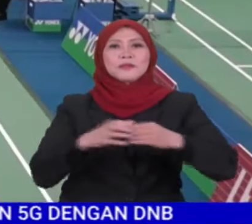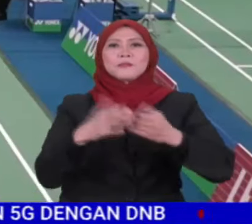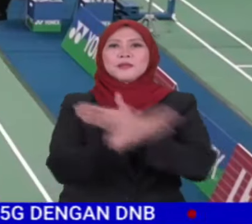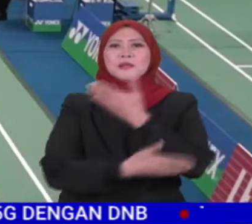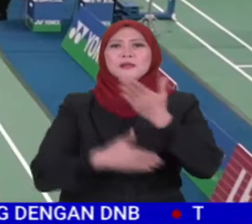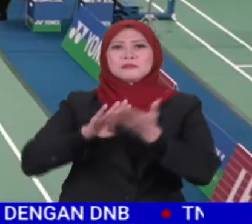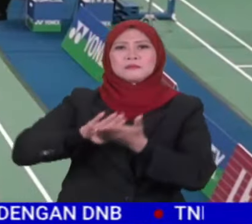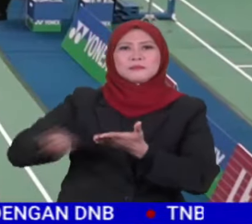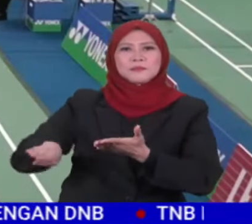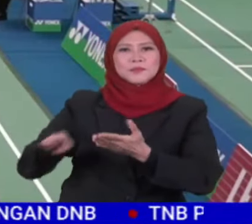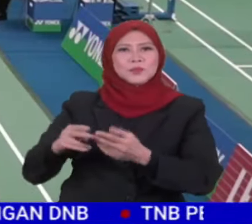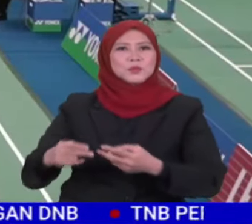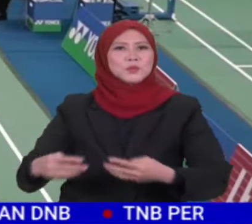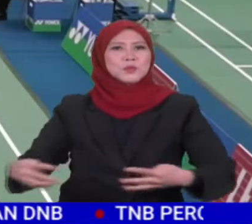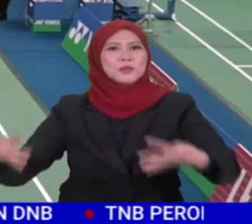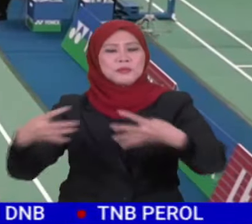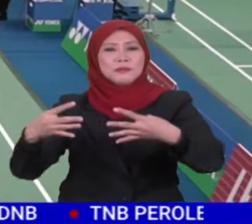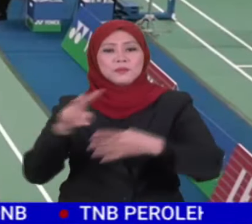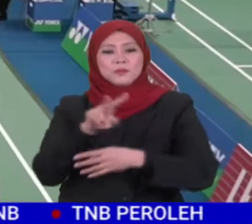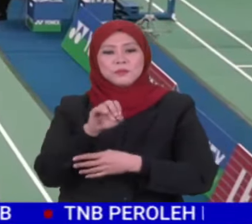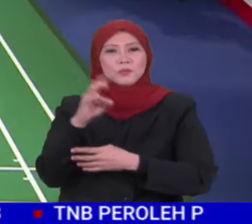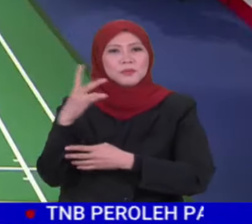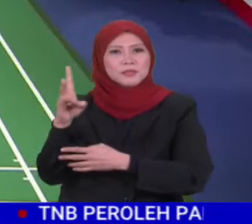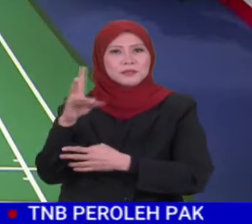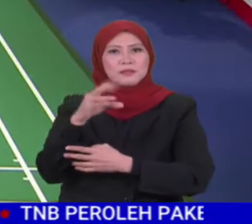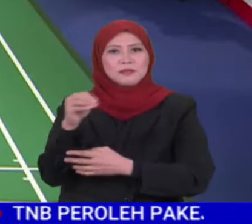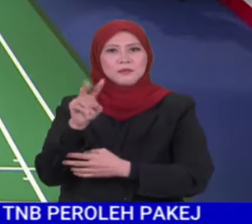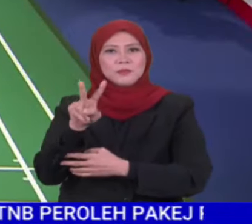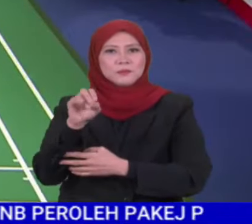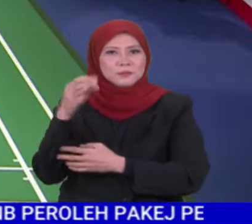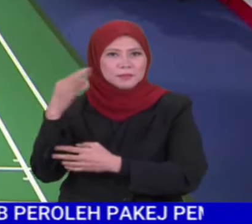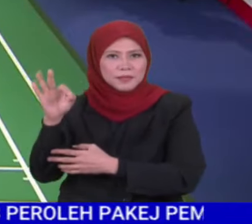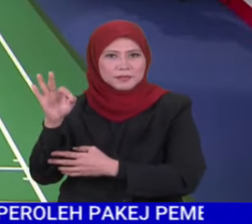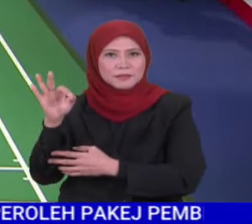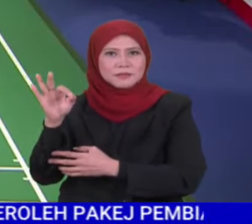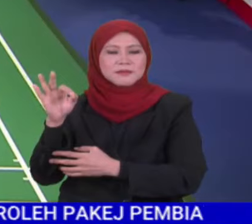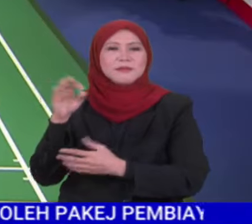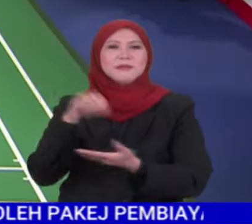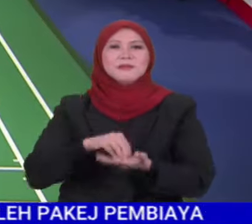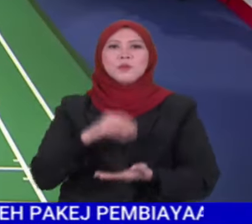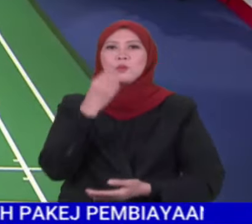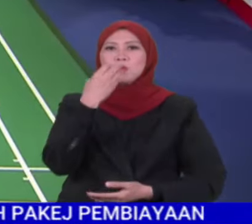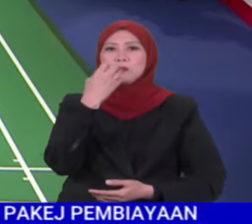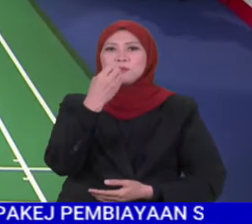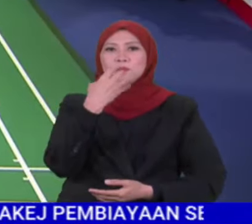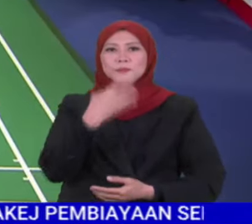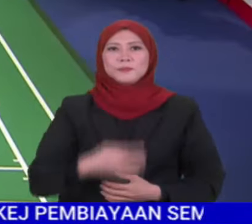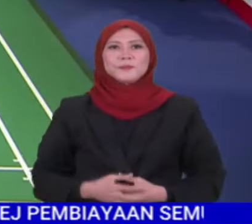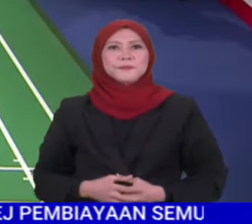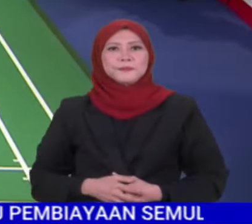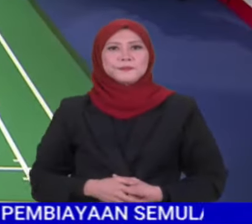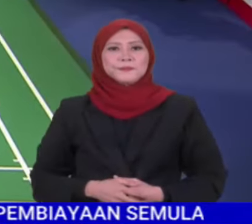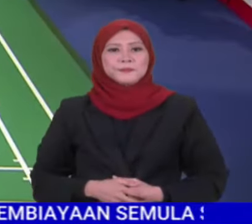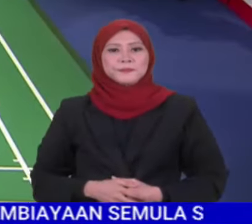negara tertinggi pada suku Aceh semasa edisi 2017 dan 2019 berlangsung di Hongkong